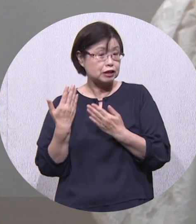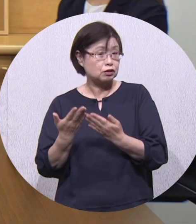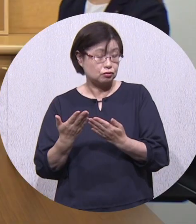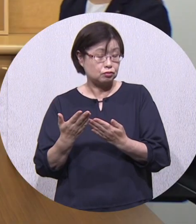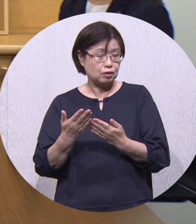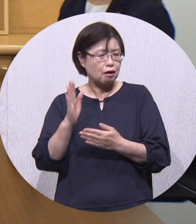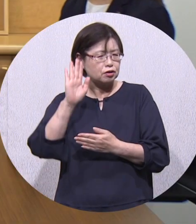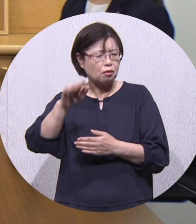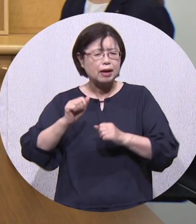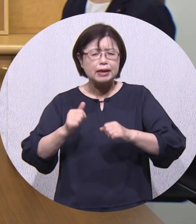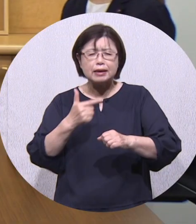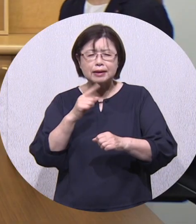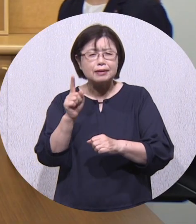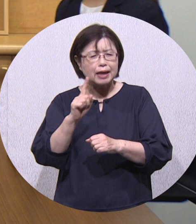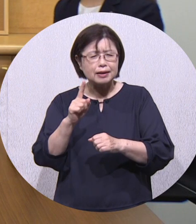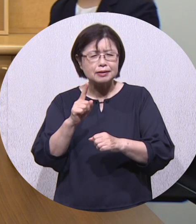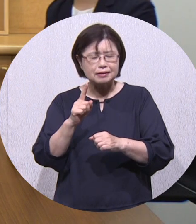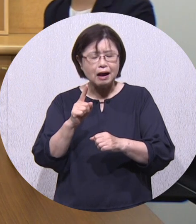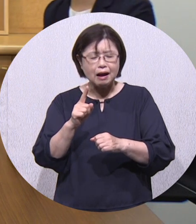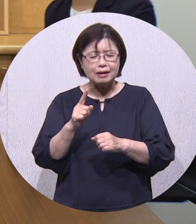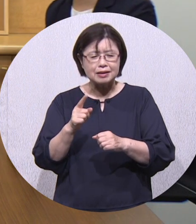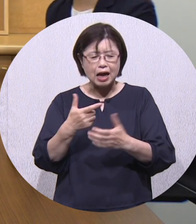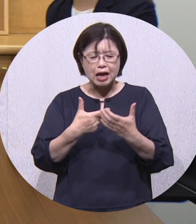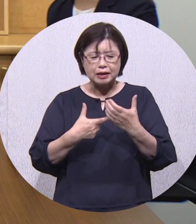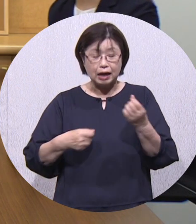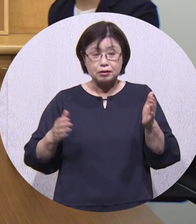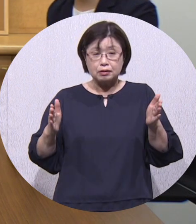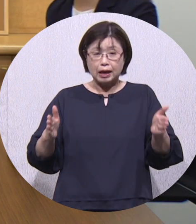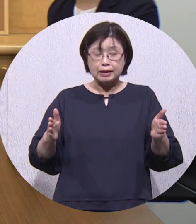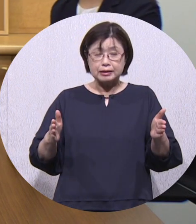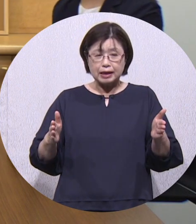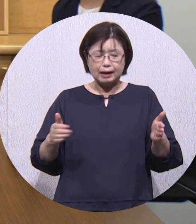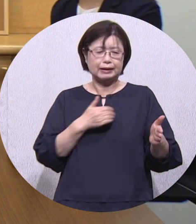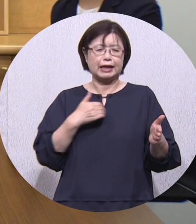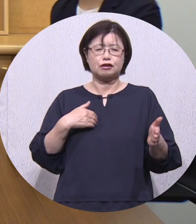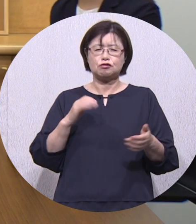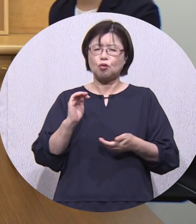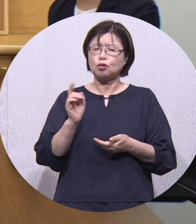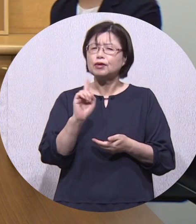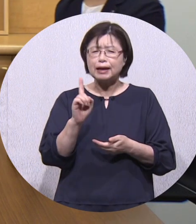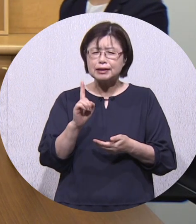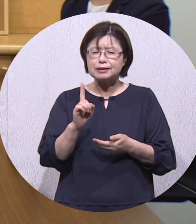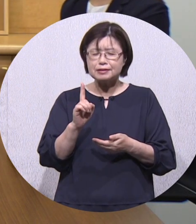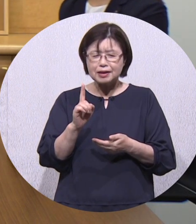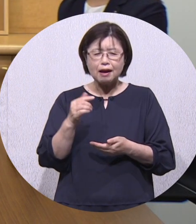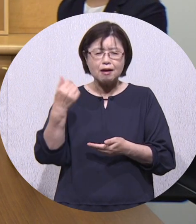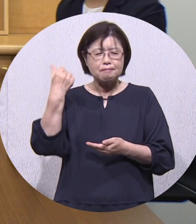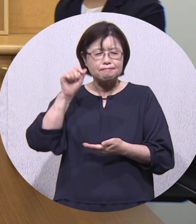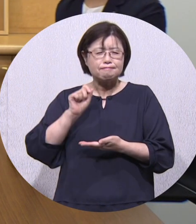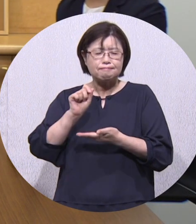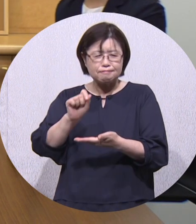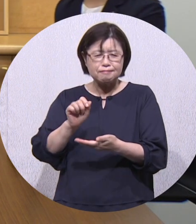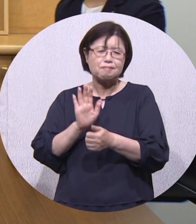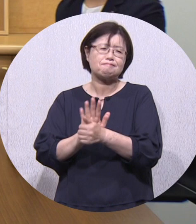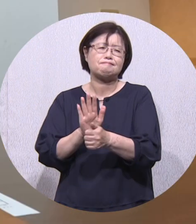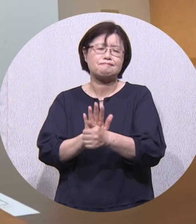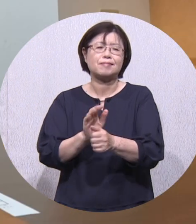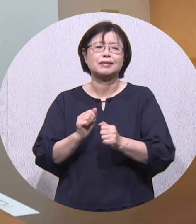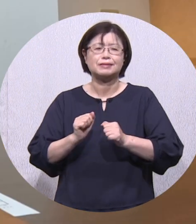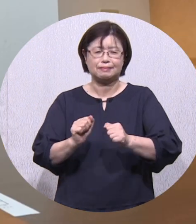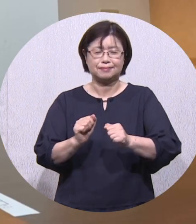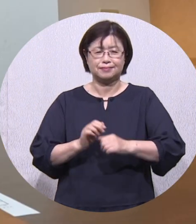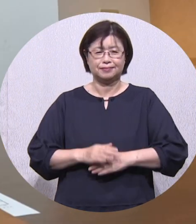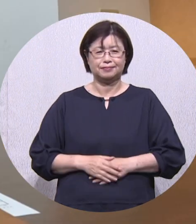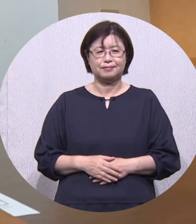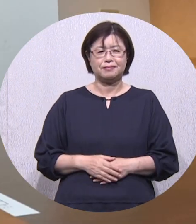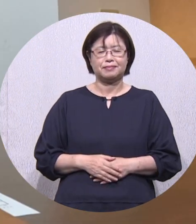とか、学生のうちにじゃあ何をやろうみたいなところをお話しさせていただいて、一歩背中を押すというところを心がけています。